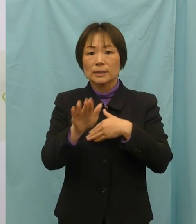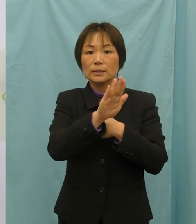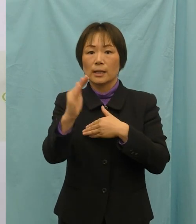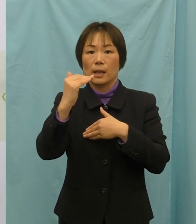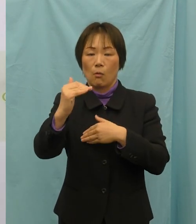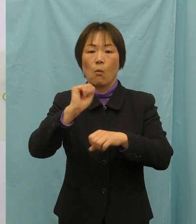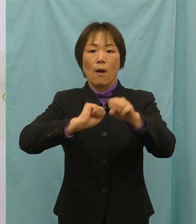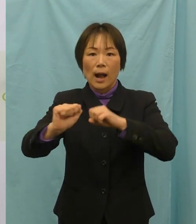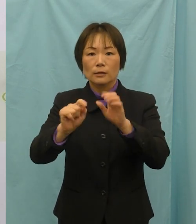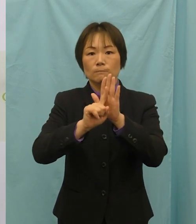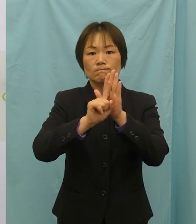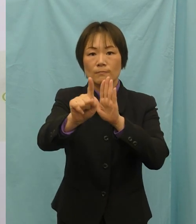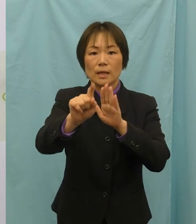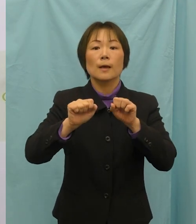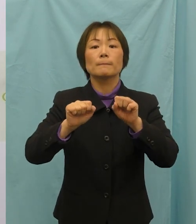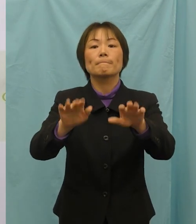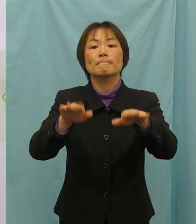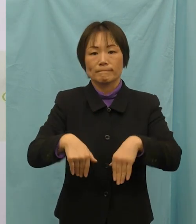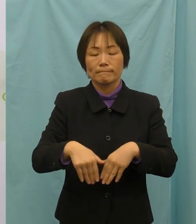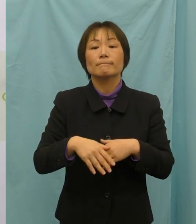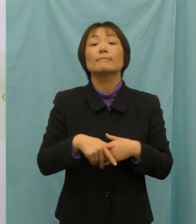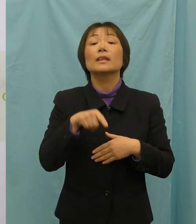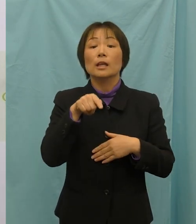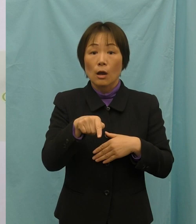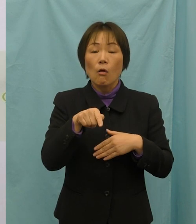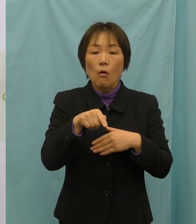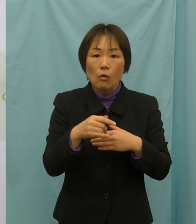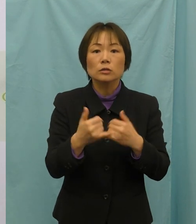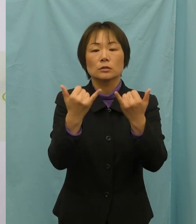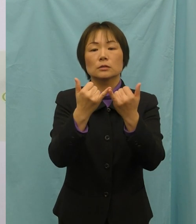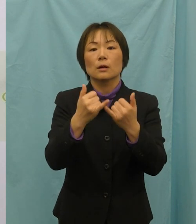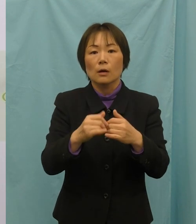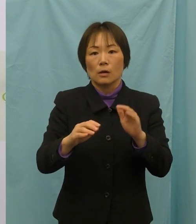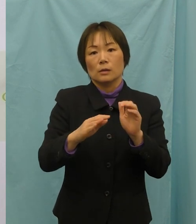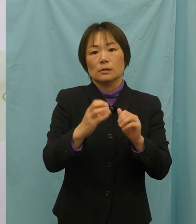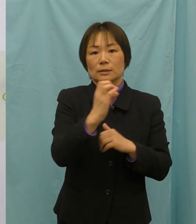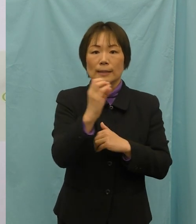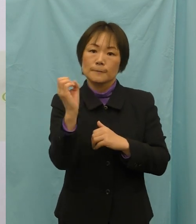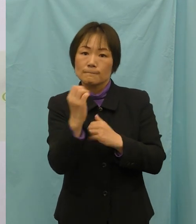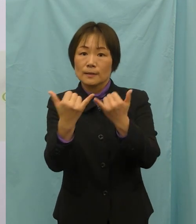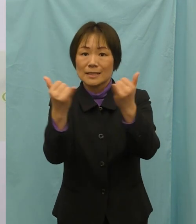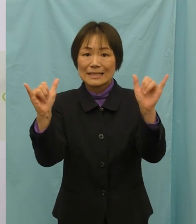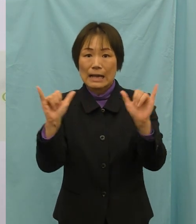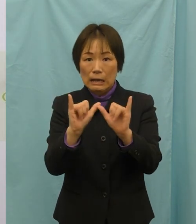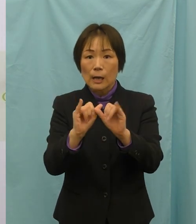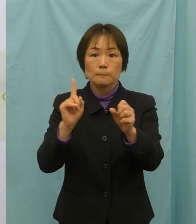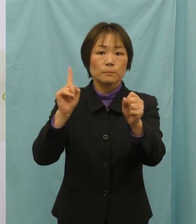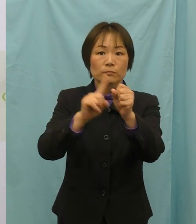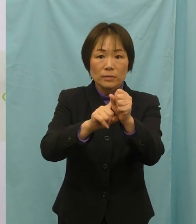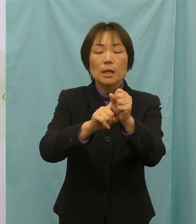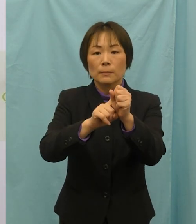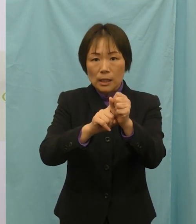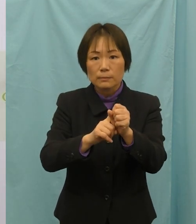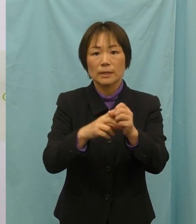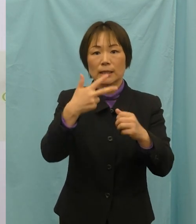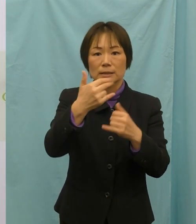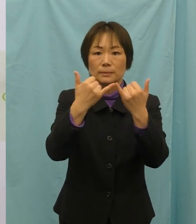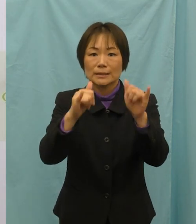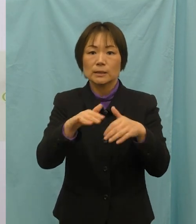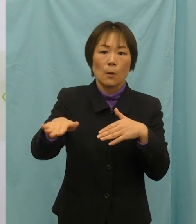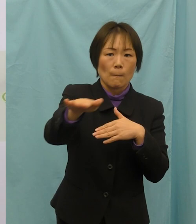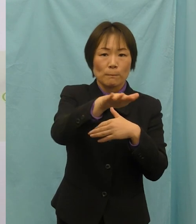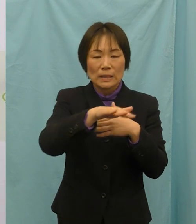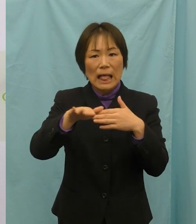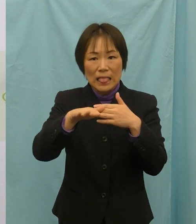にデコ活宣言を行いました。脱炭素社会の実現のためには、皆さん一人一人